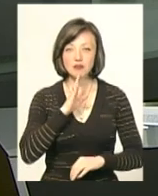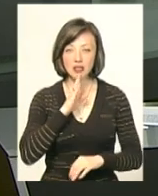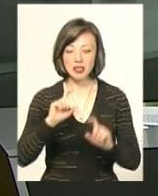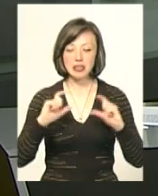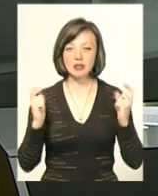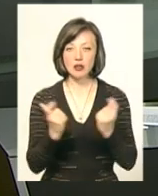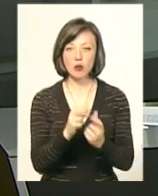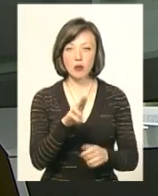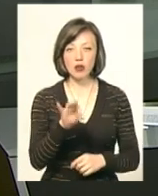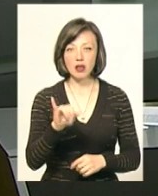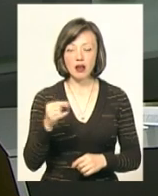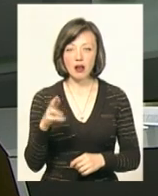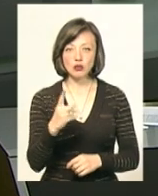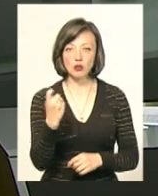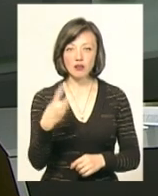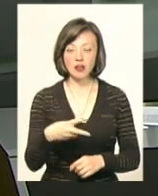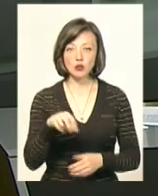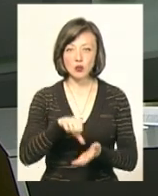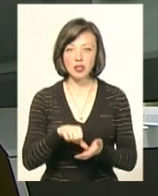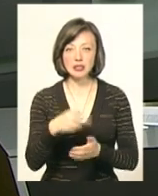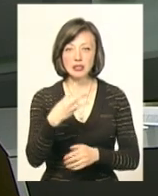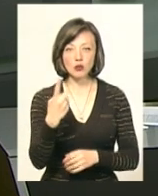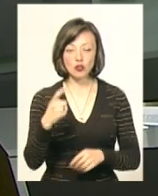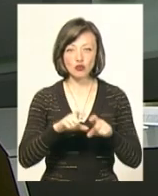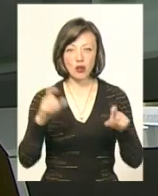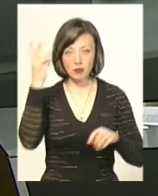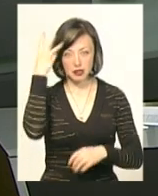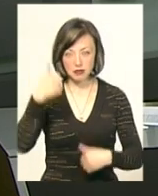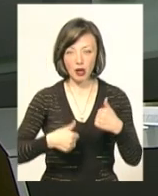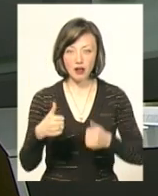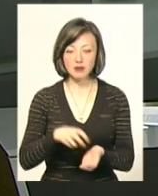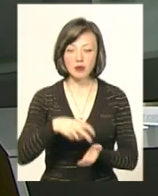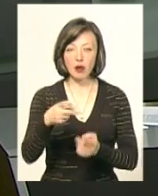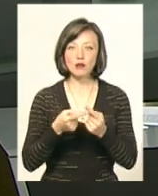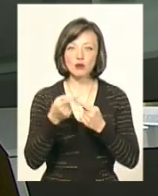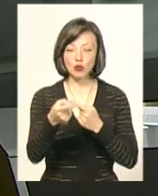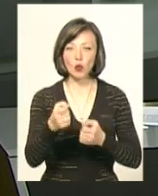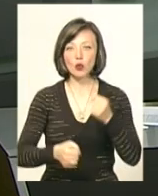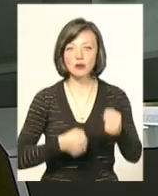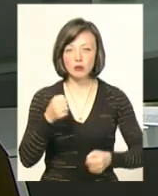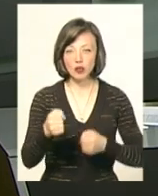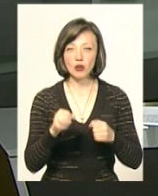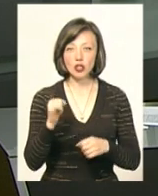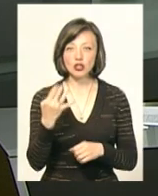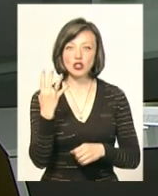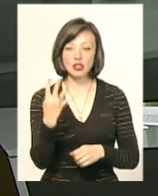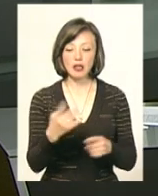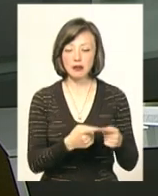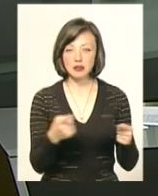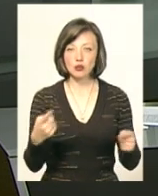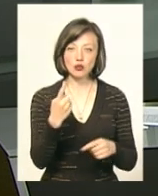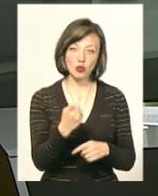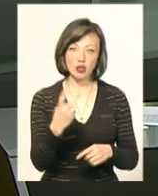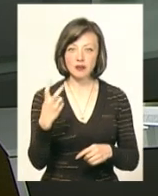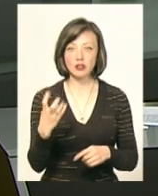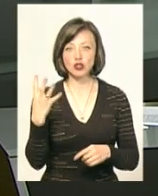Поділля 120 учасниць 31 школи Хмельницького змагалися у стрибках в довжину з розбігу та бігу на 4 дистанції – 100,